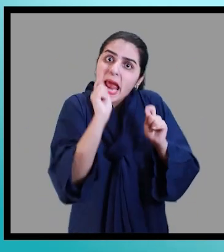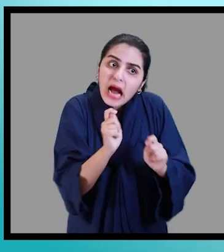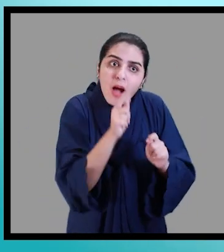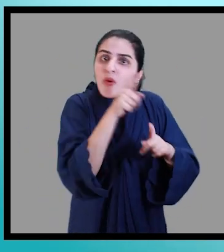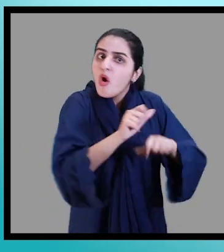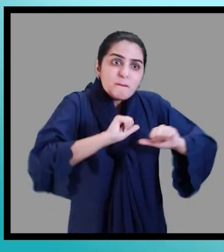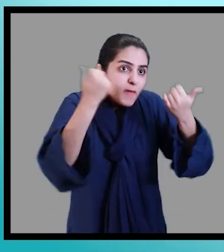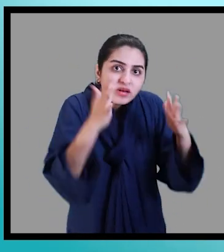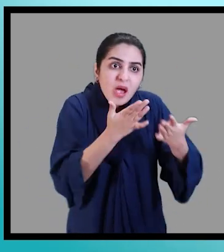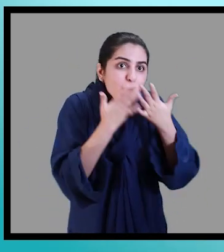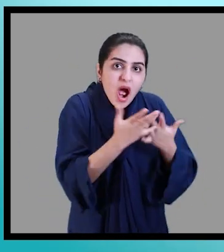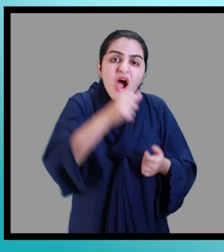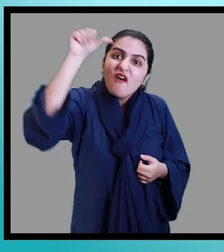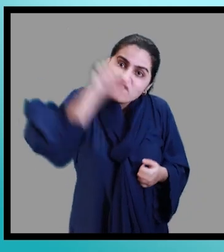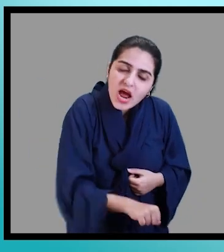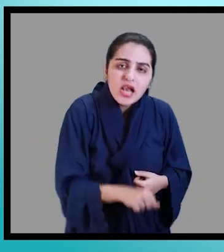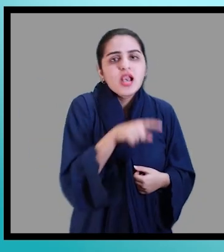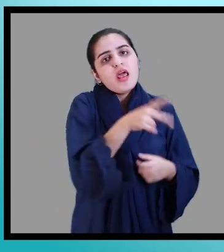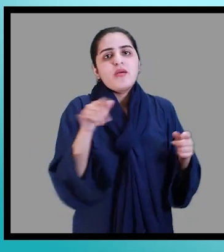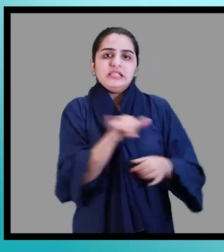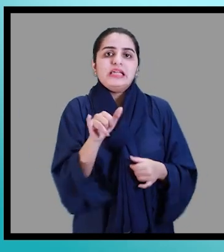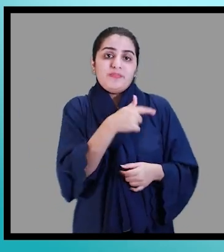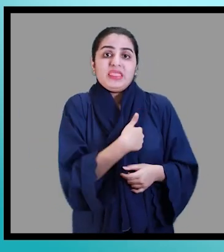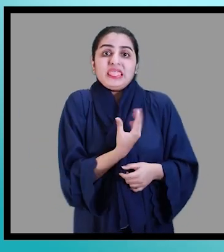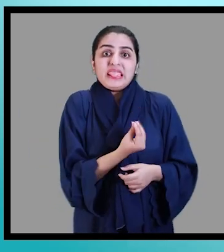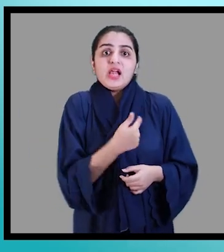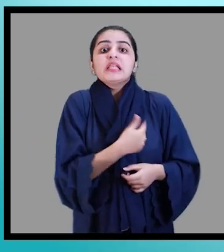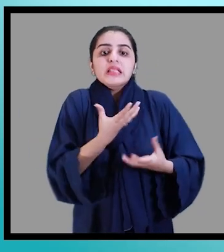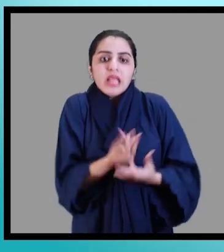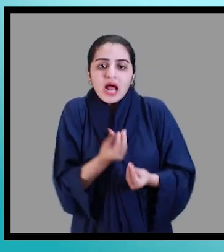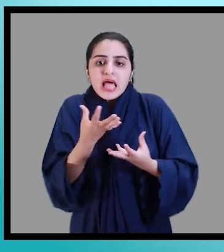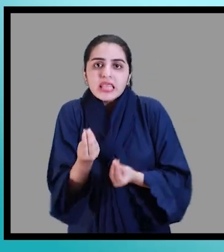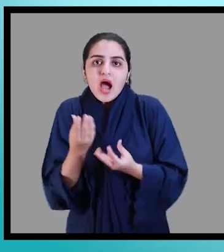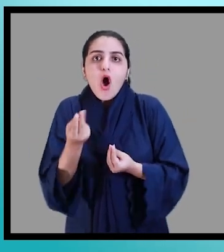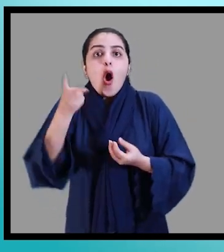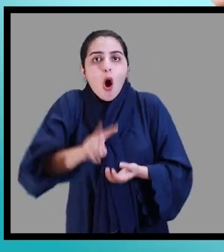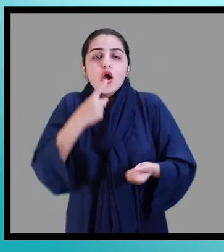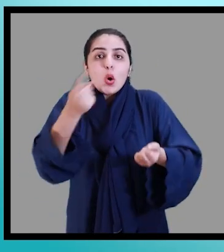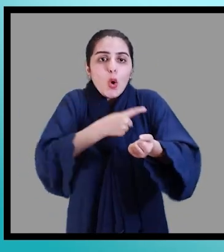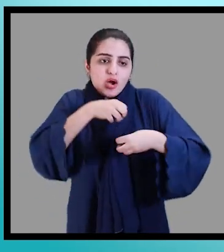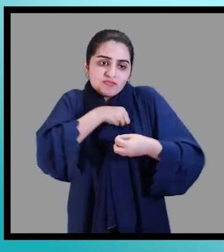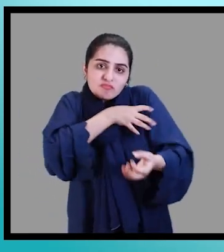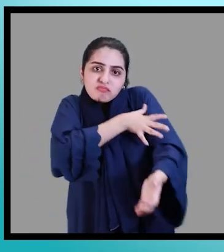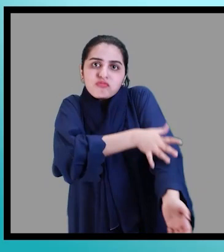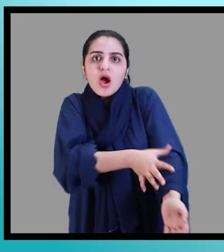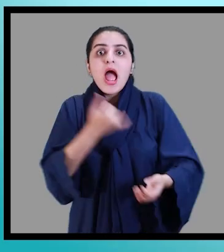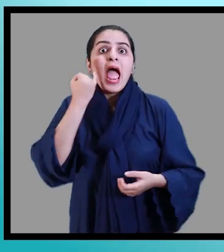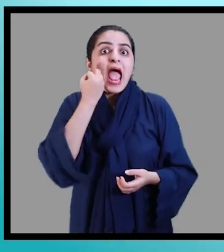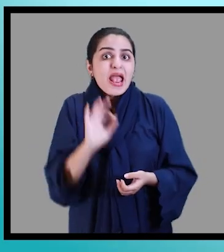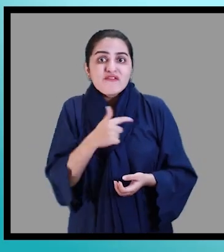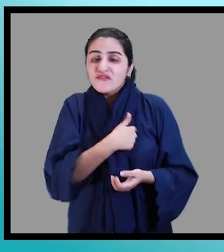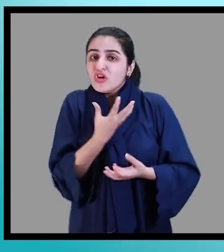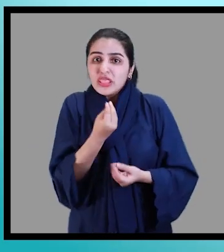आप वो भी ना कर पाए तो उसको फेलियर कहते हैं। अब हमारे दिल का सिर्फ एक ही काम है, धड़कना और धड़क कर खून को आगे पहुंचाना। और अगर दिल ये करने